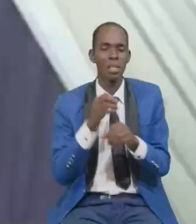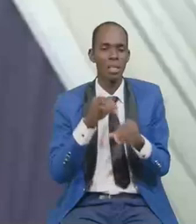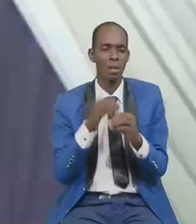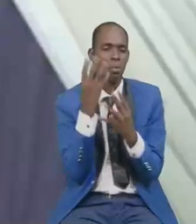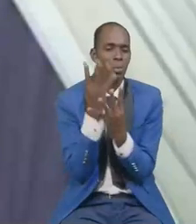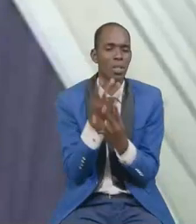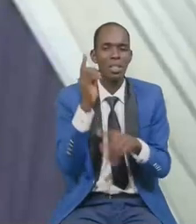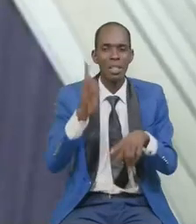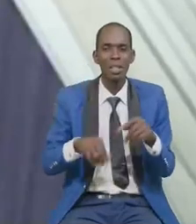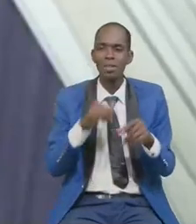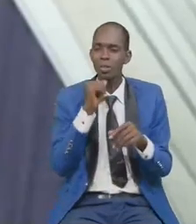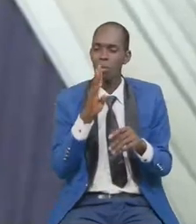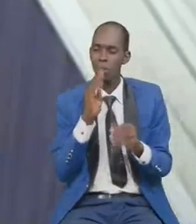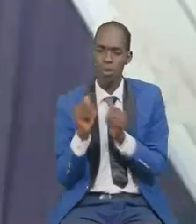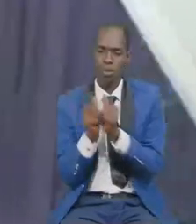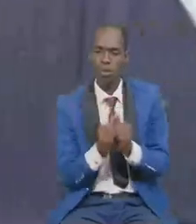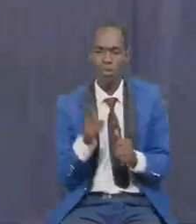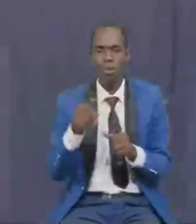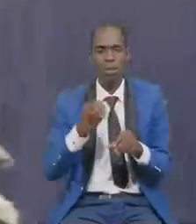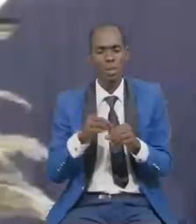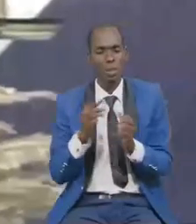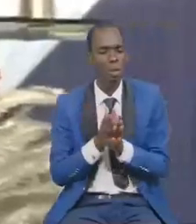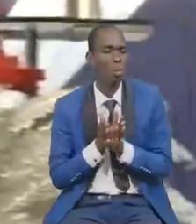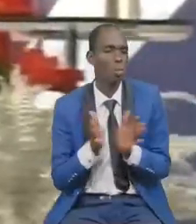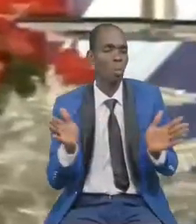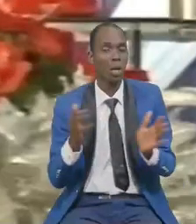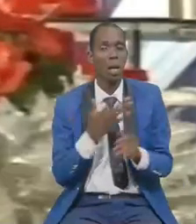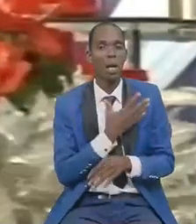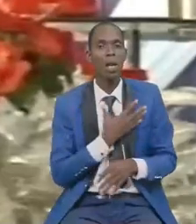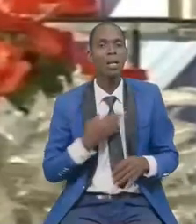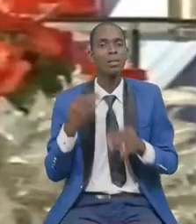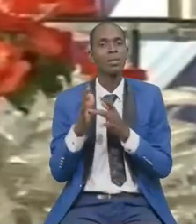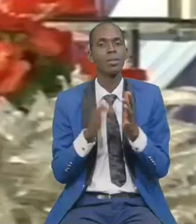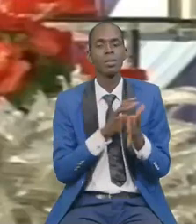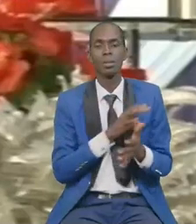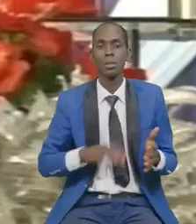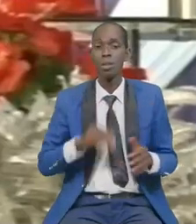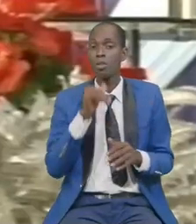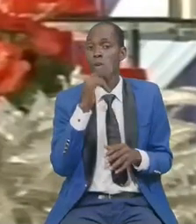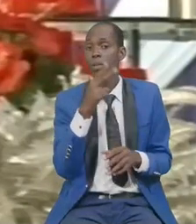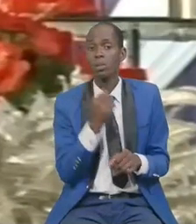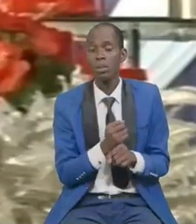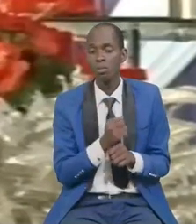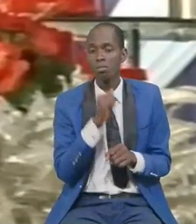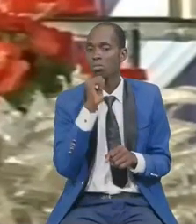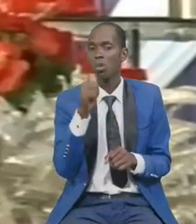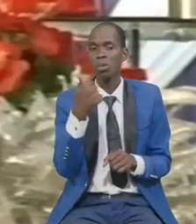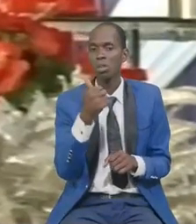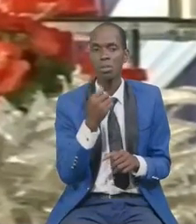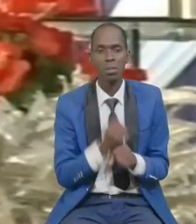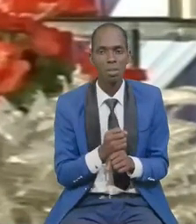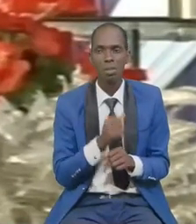toi en public. Mais Jésus-Christ, pas 3 ans, pas 10 ans, pas